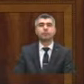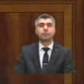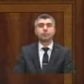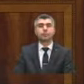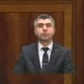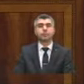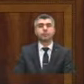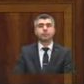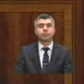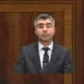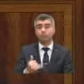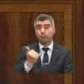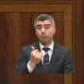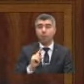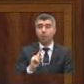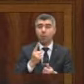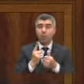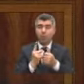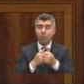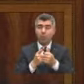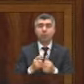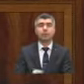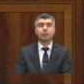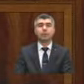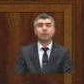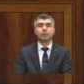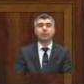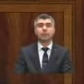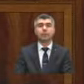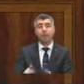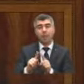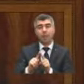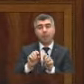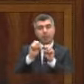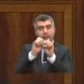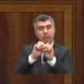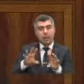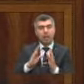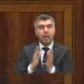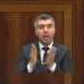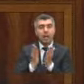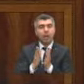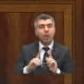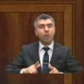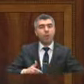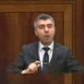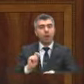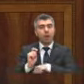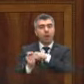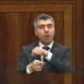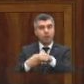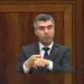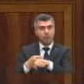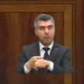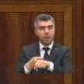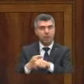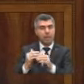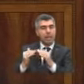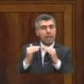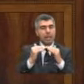فنقطة المحور الأول اللي بغيت نطرق له هو على مستوى تعميم التمدرس بالوسط القروي والمساواة